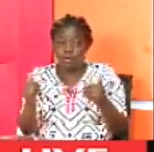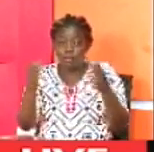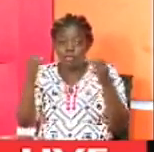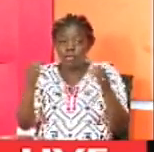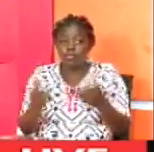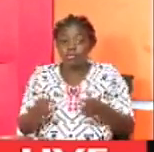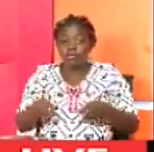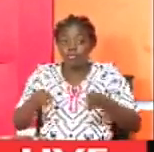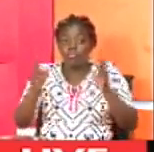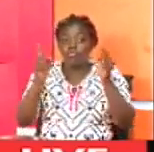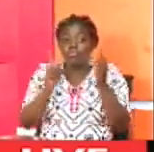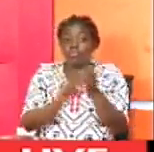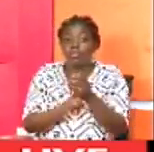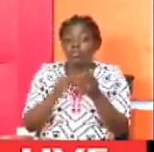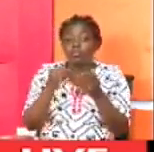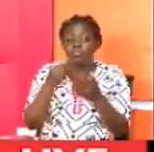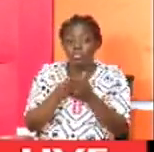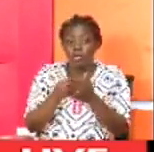ssente.